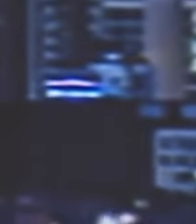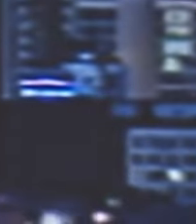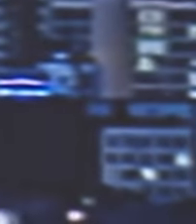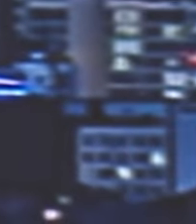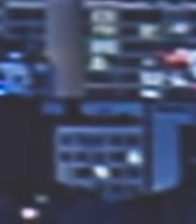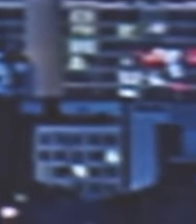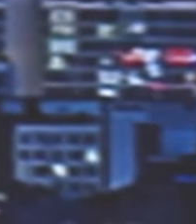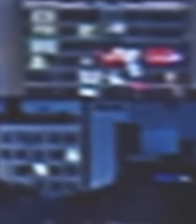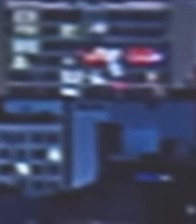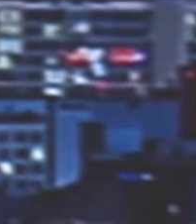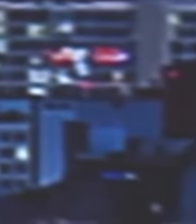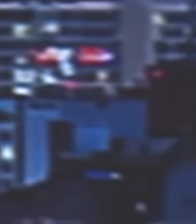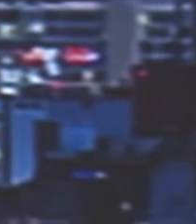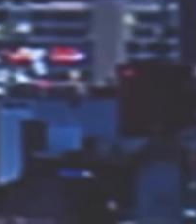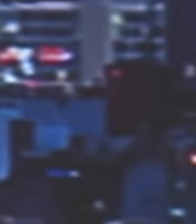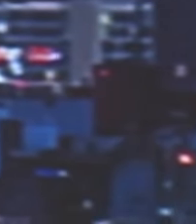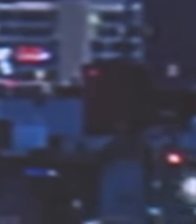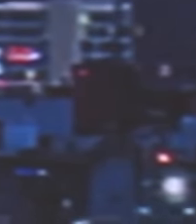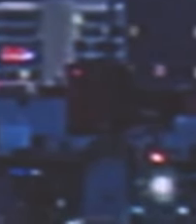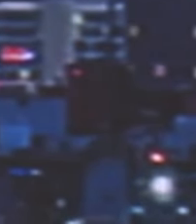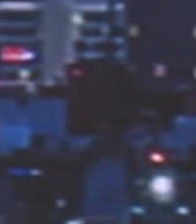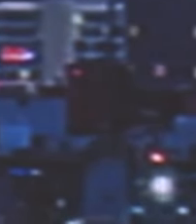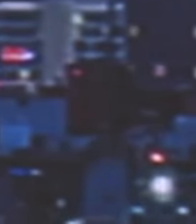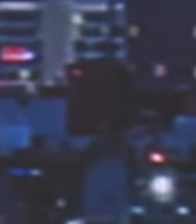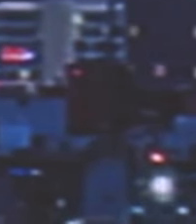50분 뉴스룸에서 뵙겠습니다